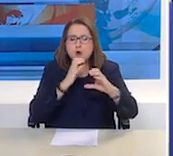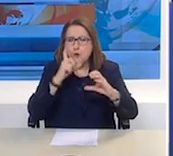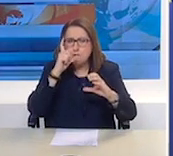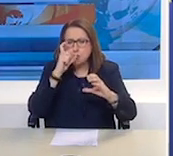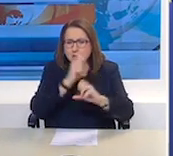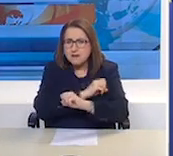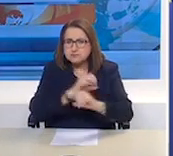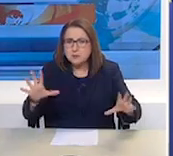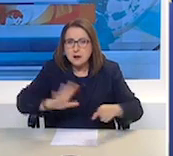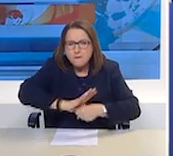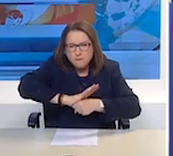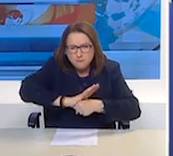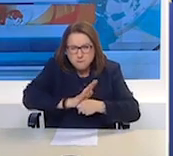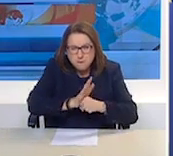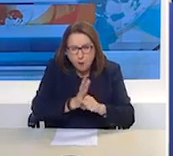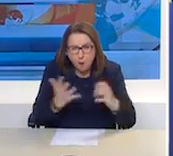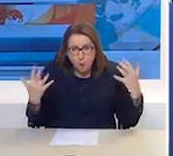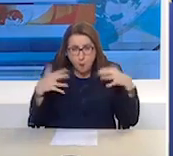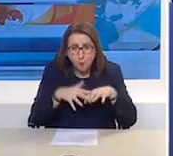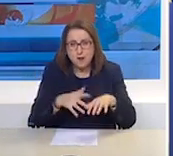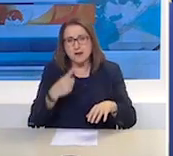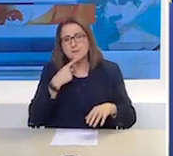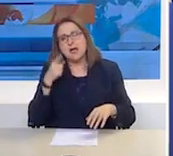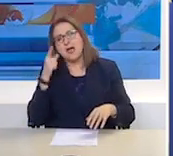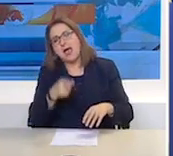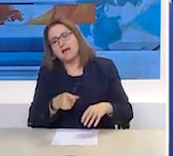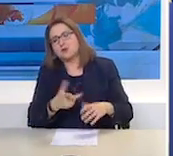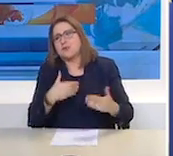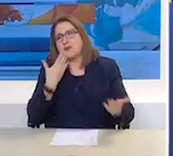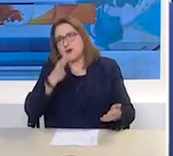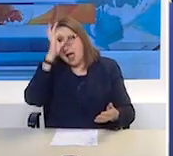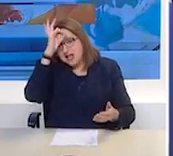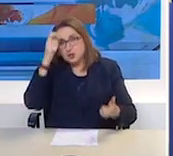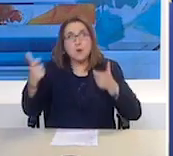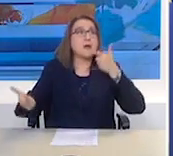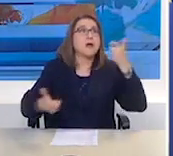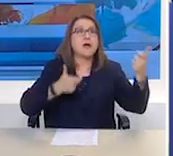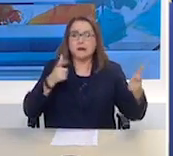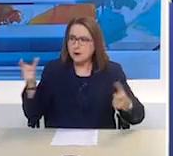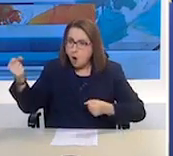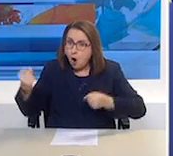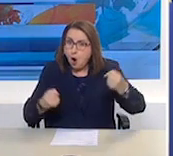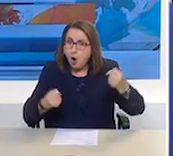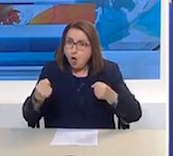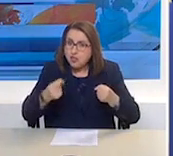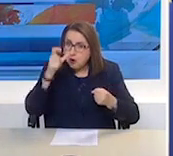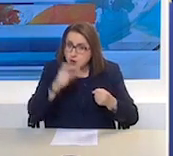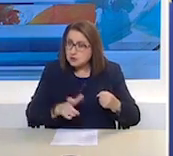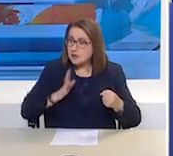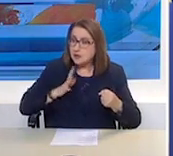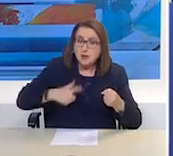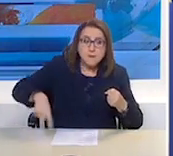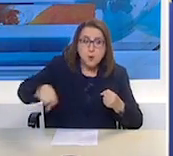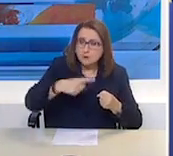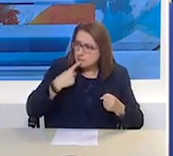των μέτρων δεν είναι μόνο υπόθεση της αστυνομίας ή των ελεκτικών μηχανισμών. Είναι υπόθεση και των οδηγών και των πολιτών που πρέπει